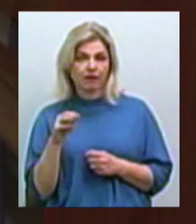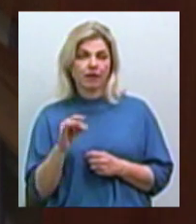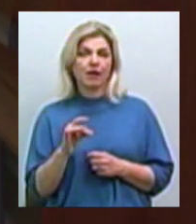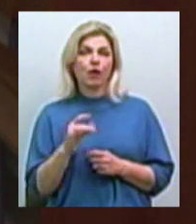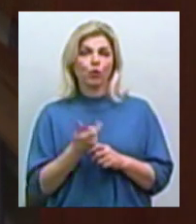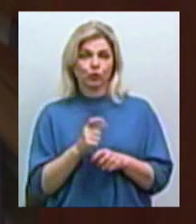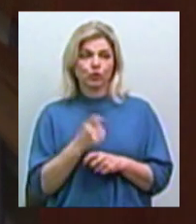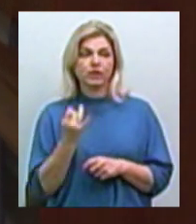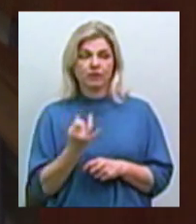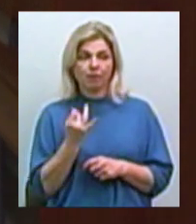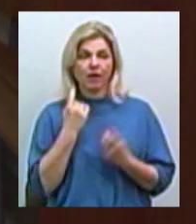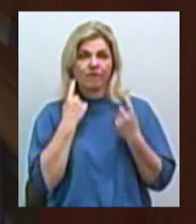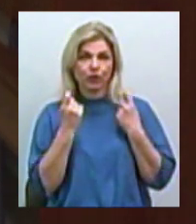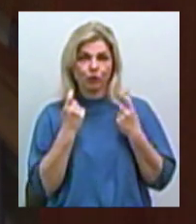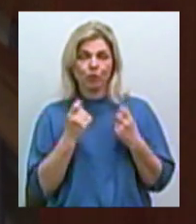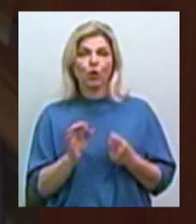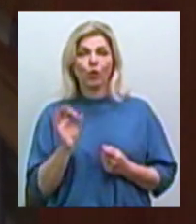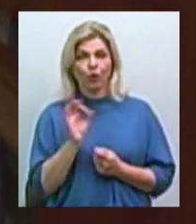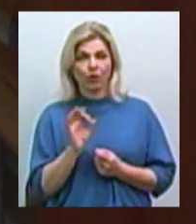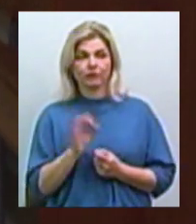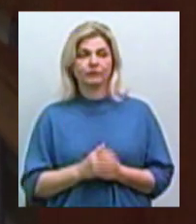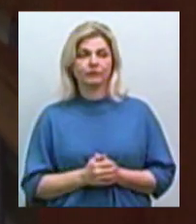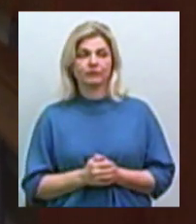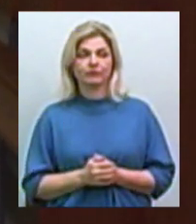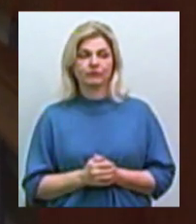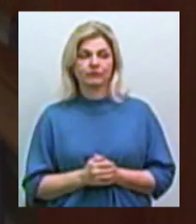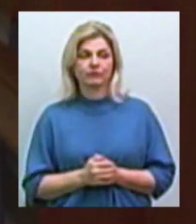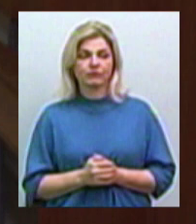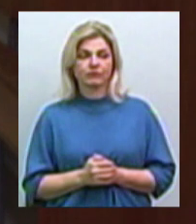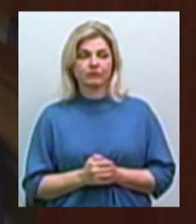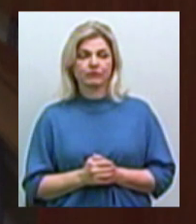дуже цікаві відомості, саме про